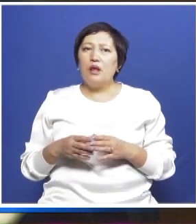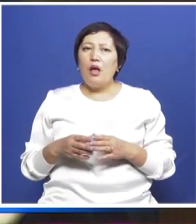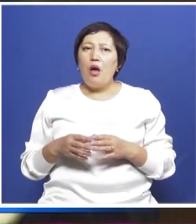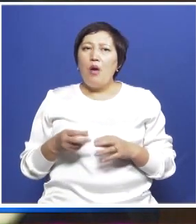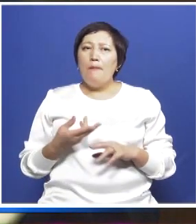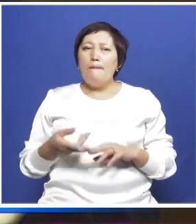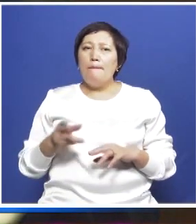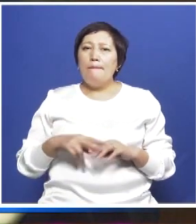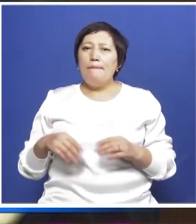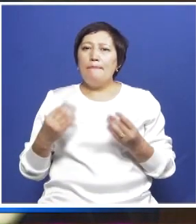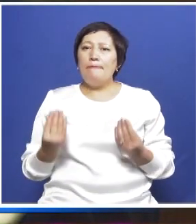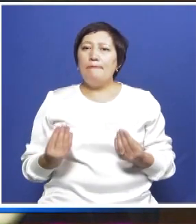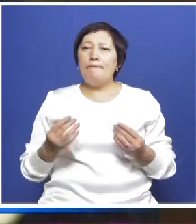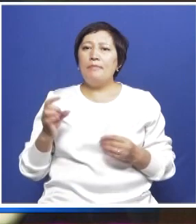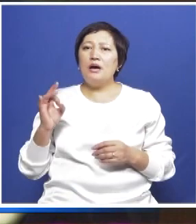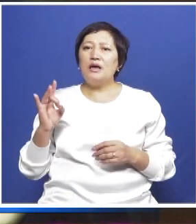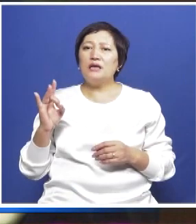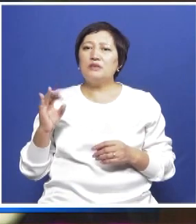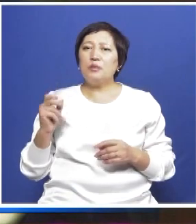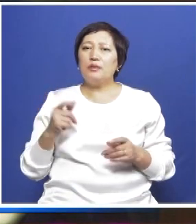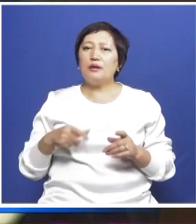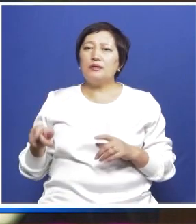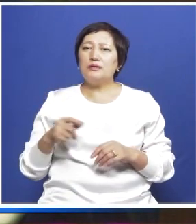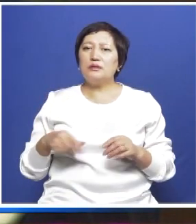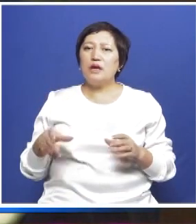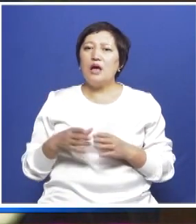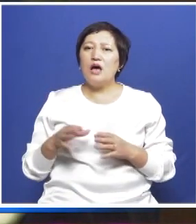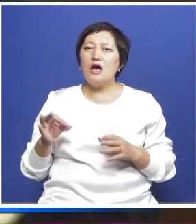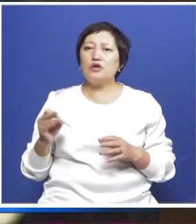Ол бүгінгі таңда республикада су